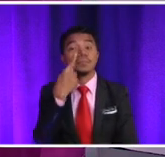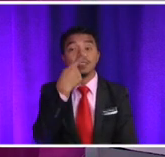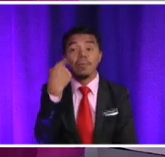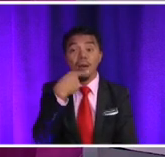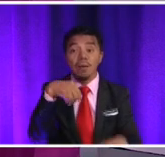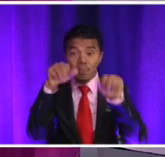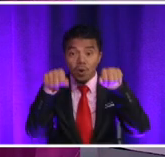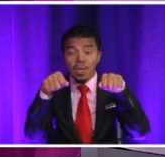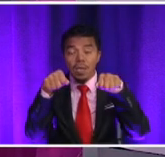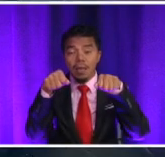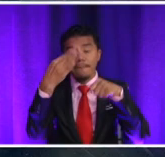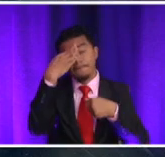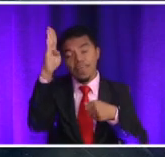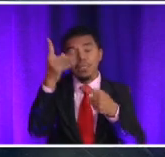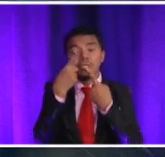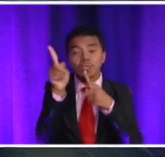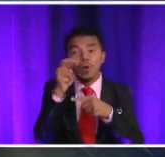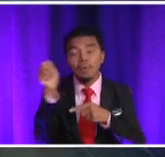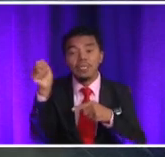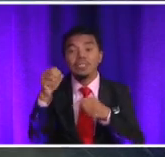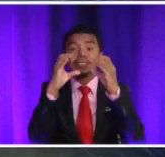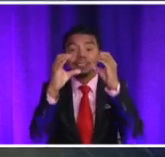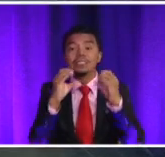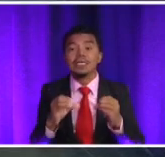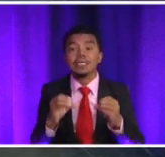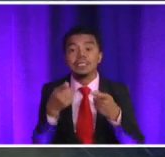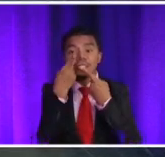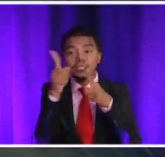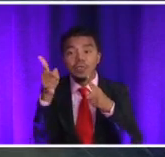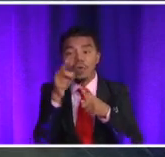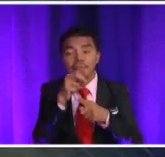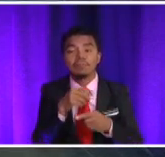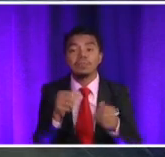berikan jawaban kita tidak menjawab pula dalam kertas